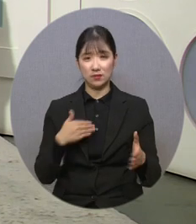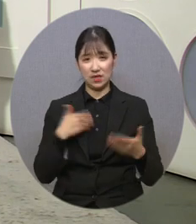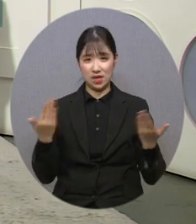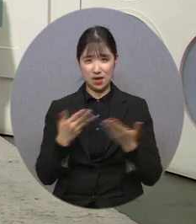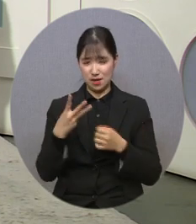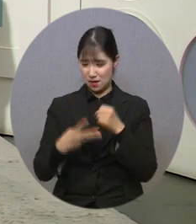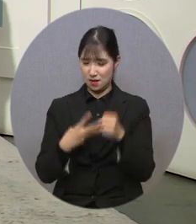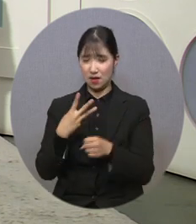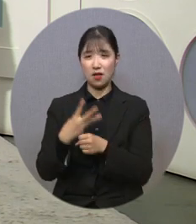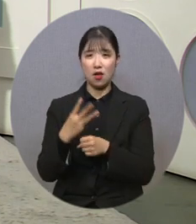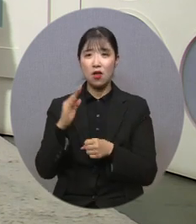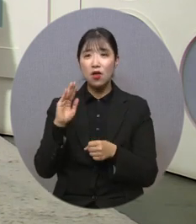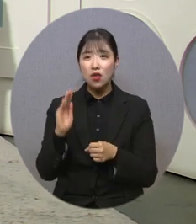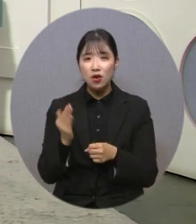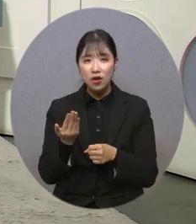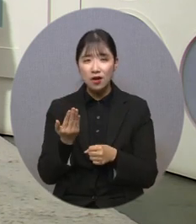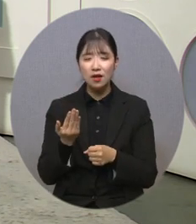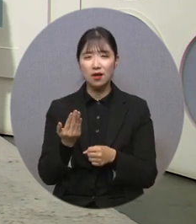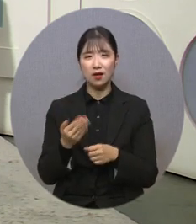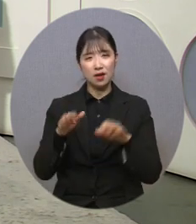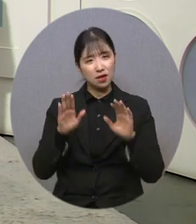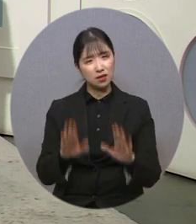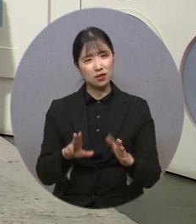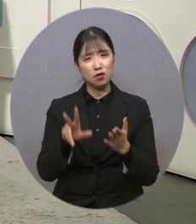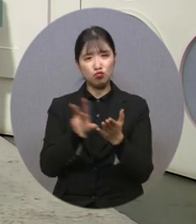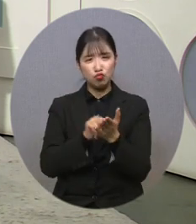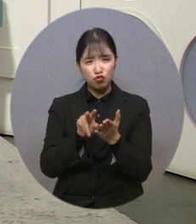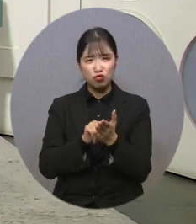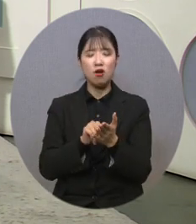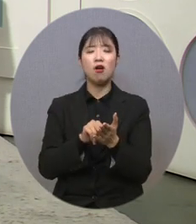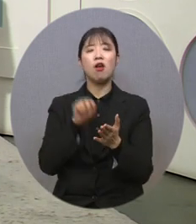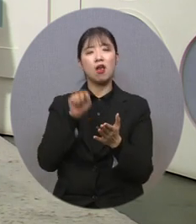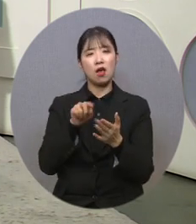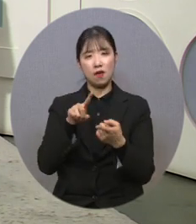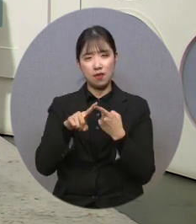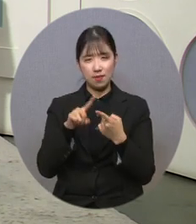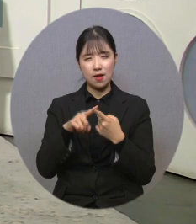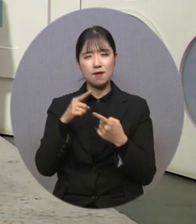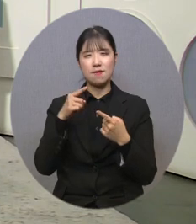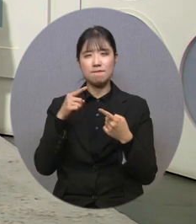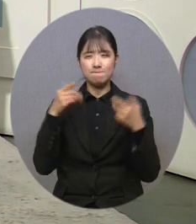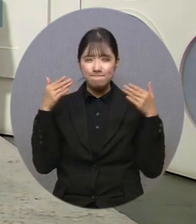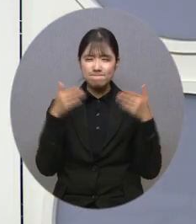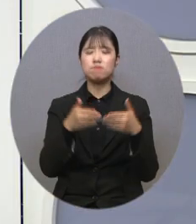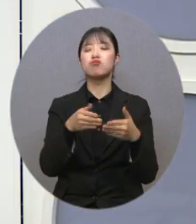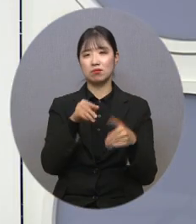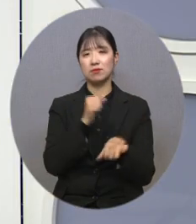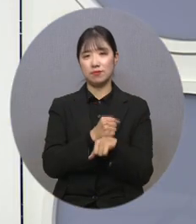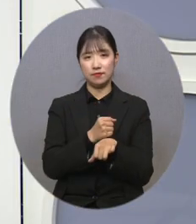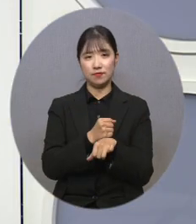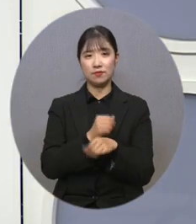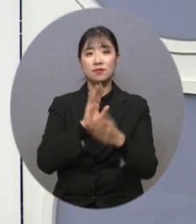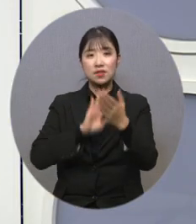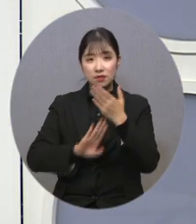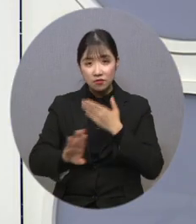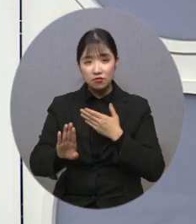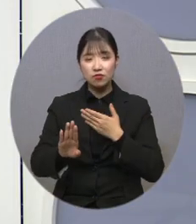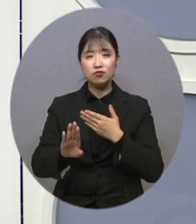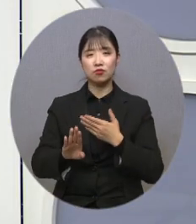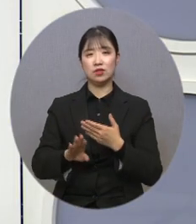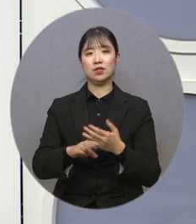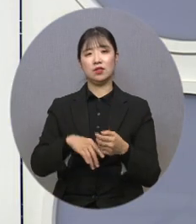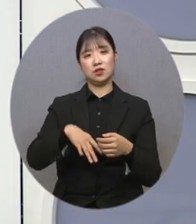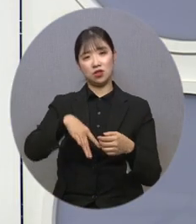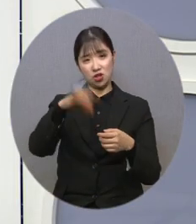지 3년이 됐는데 그 현재 문제점이나 이런 걸 파악하는 데 집중을 했고요. 그 이후에